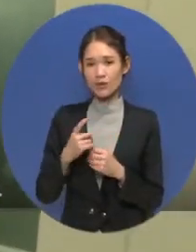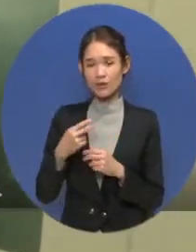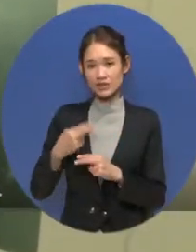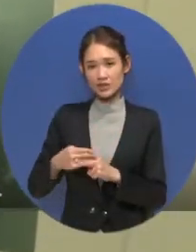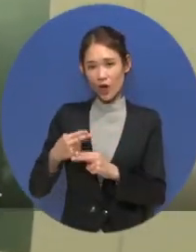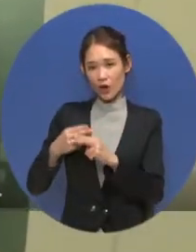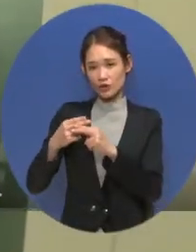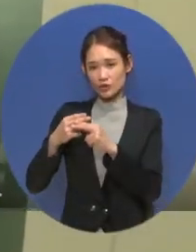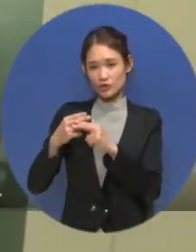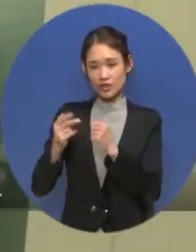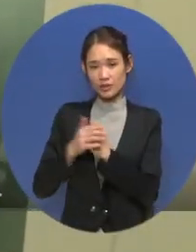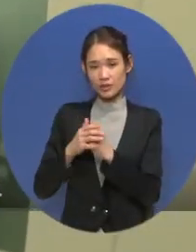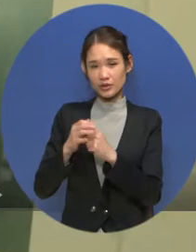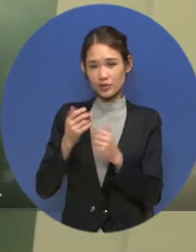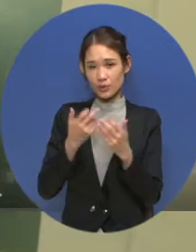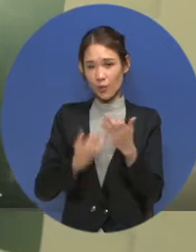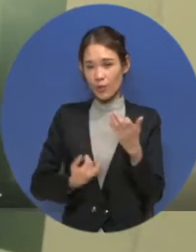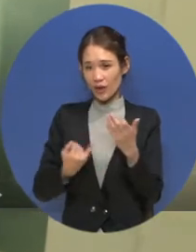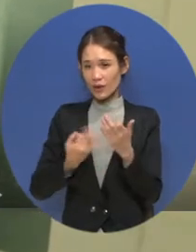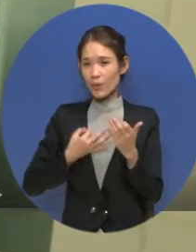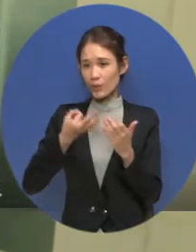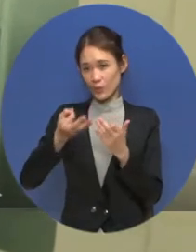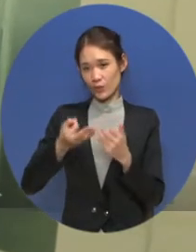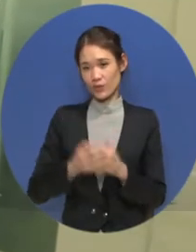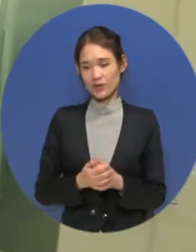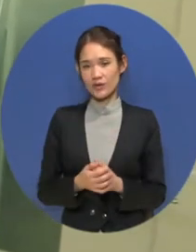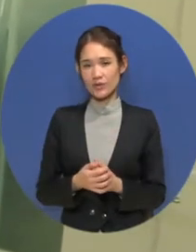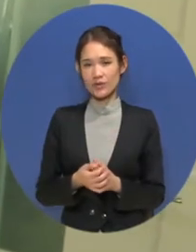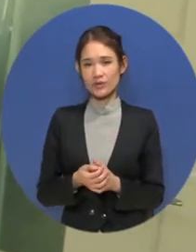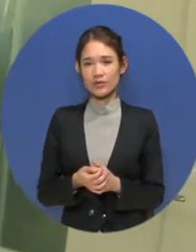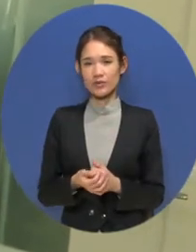저축하거나 동생들이 통해요.